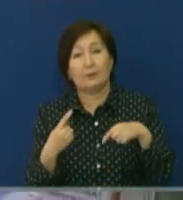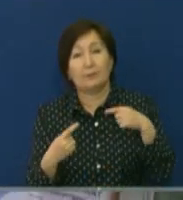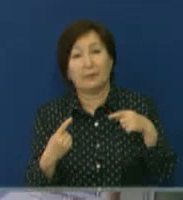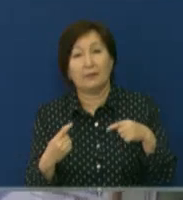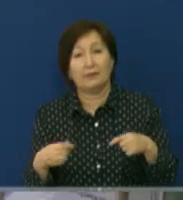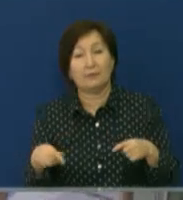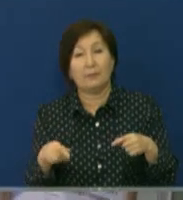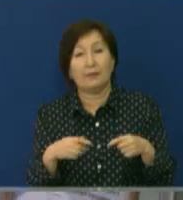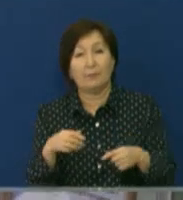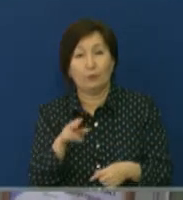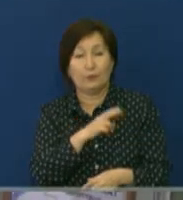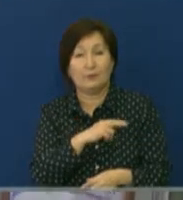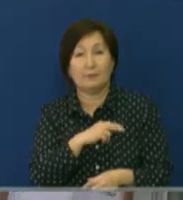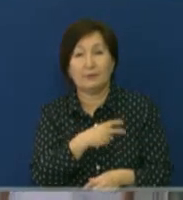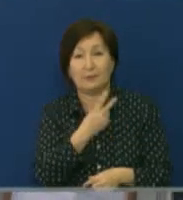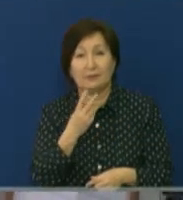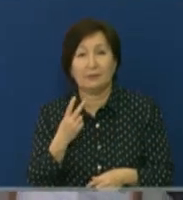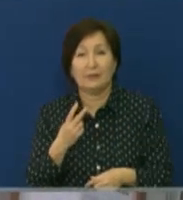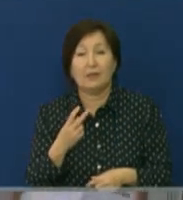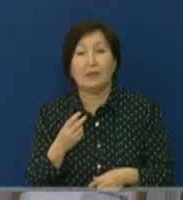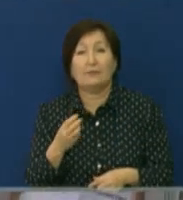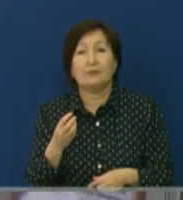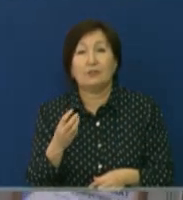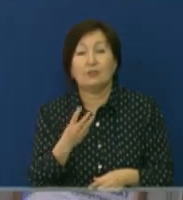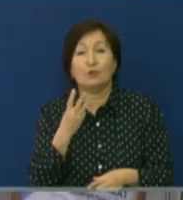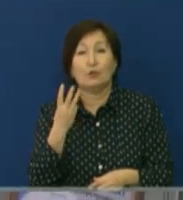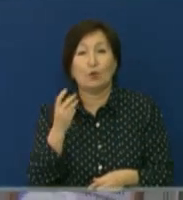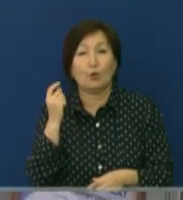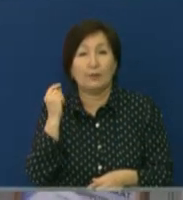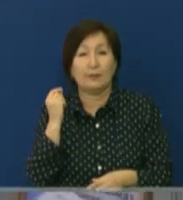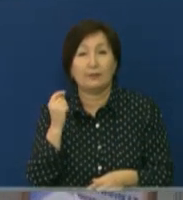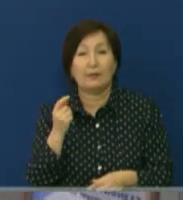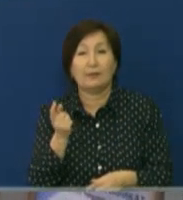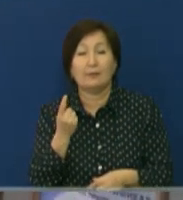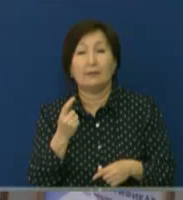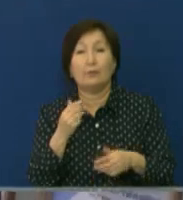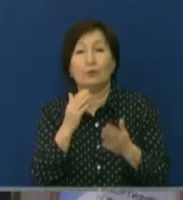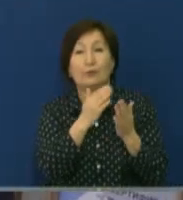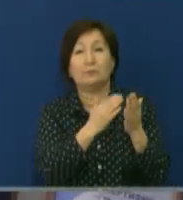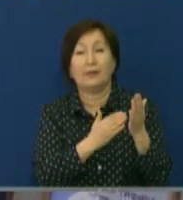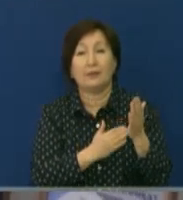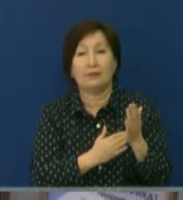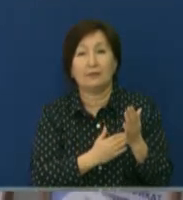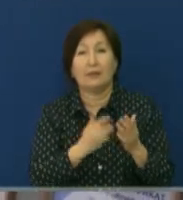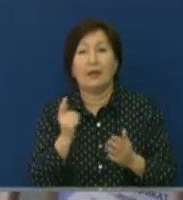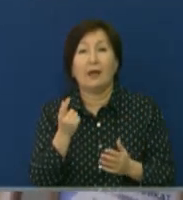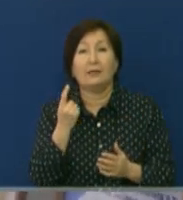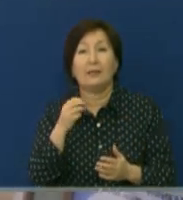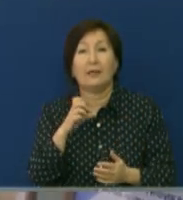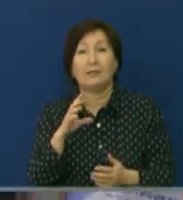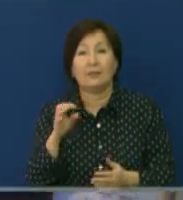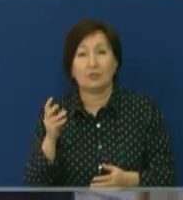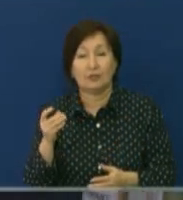вы знаете у нас области в течение трех лет реализует проект одноэтажный восток предлагаю вам разработать проект 2